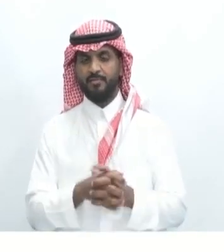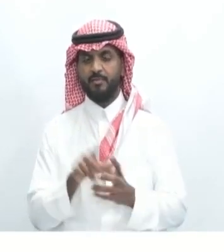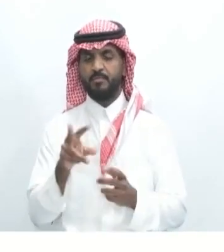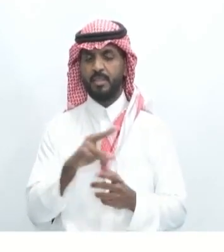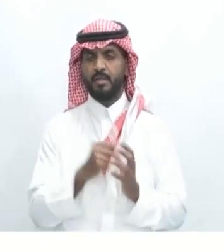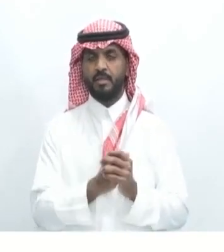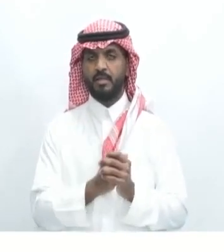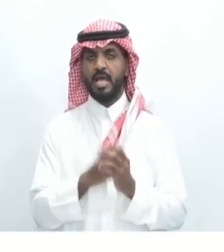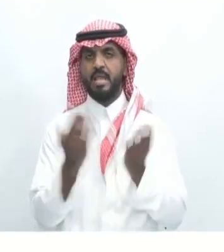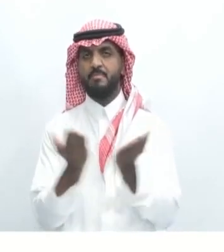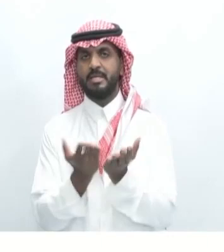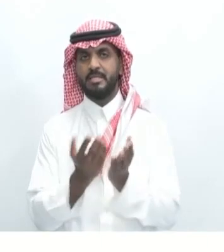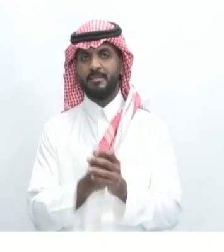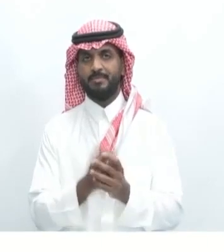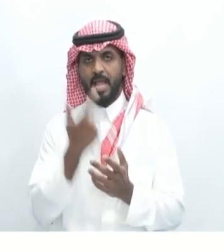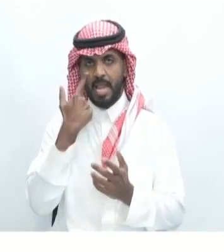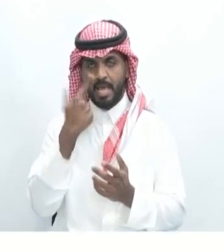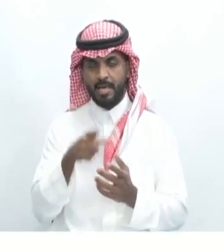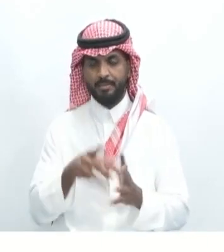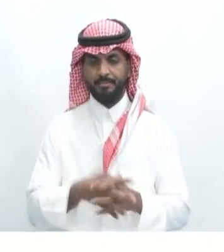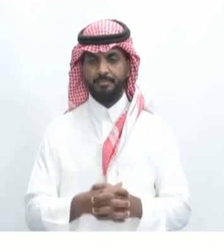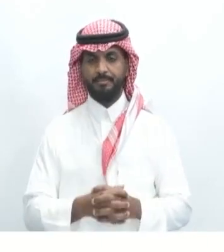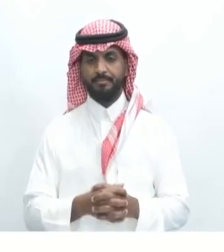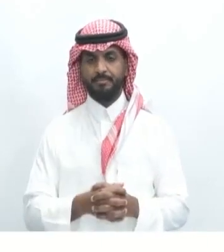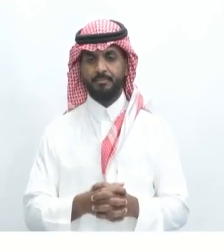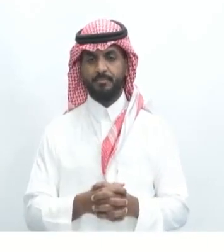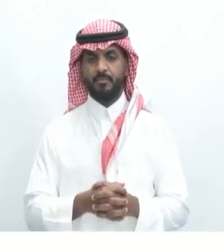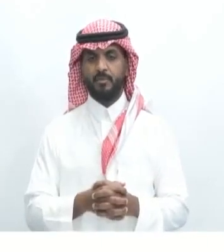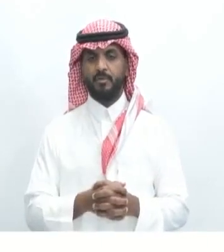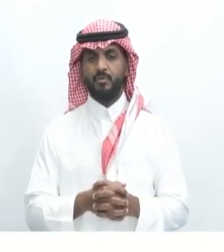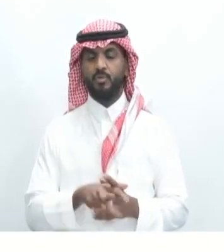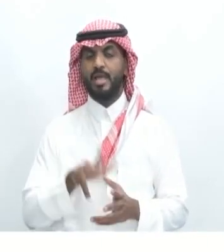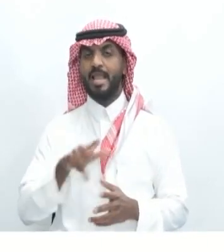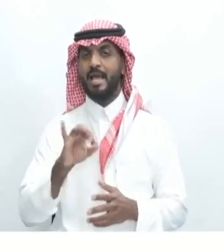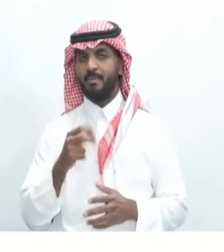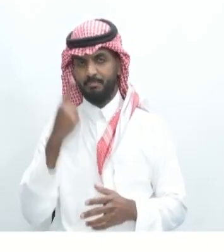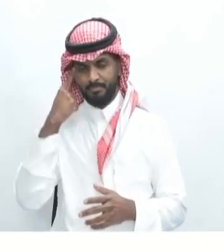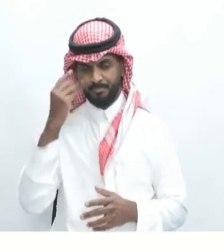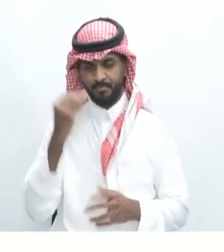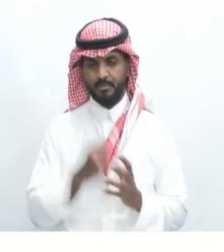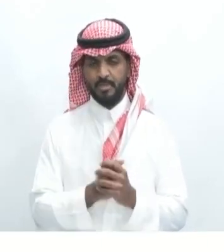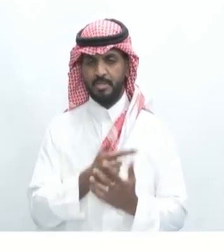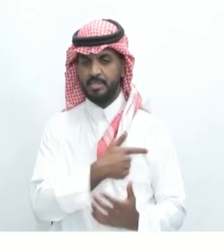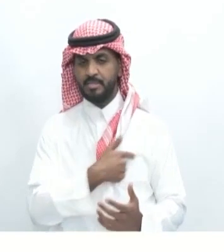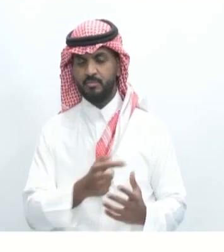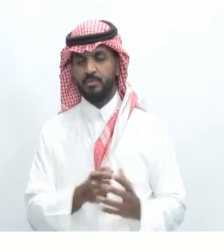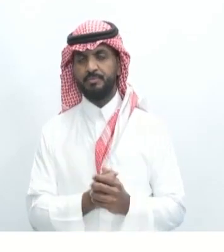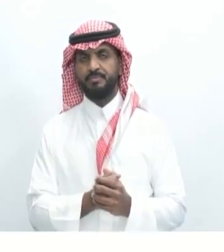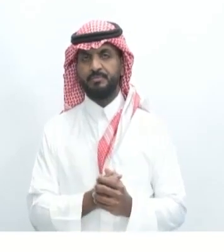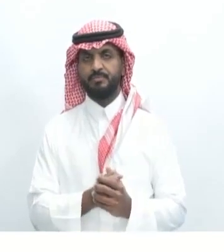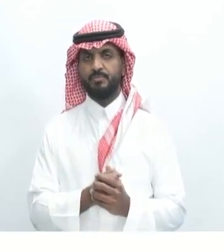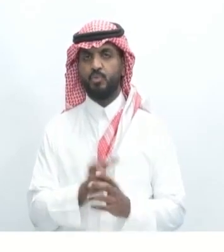مثل المدرسه الحياه العلم وهو اسم سمي